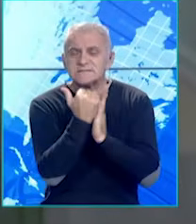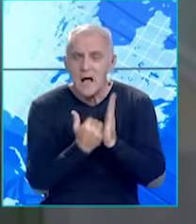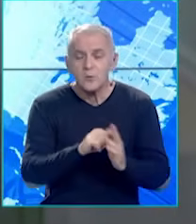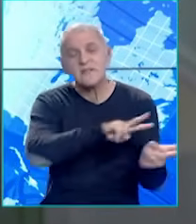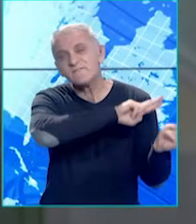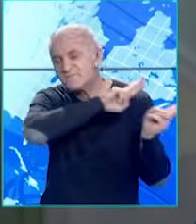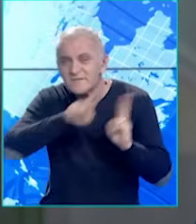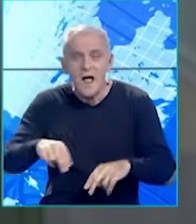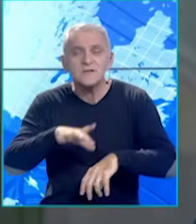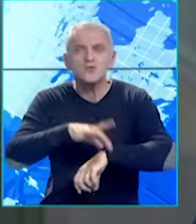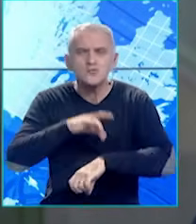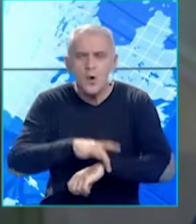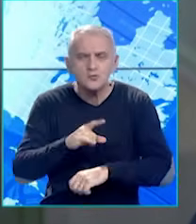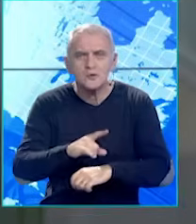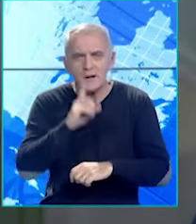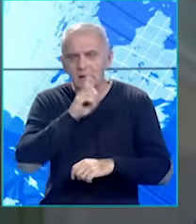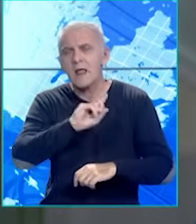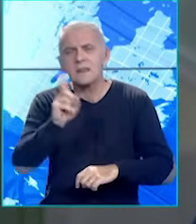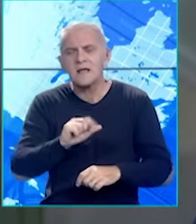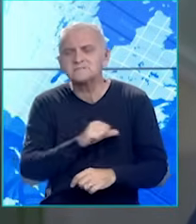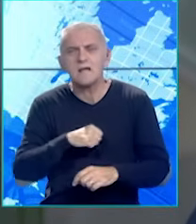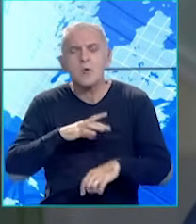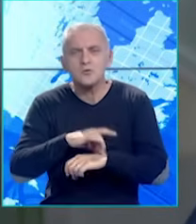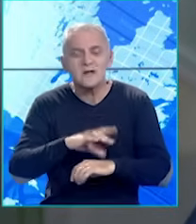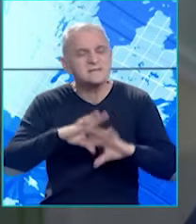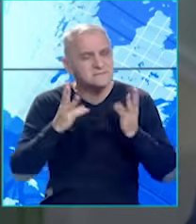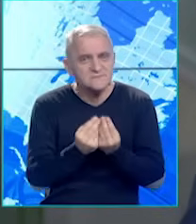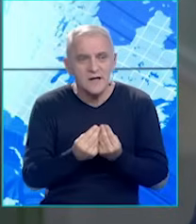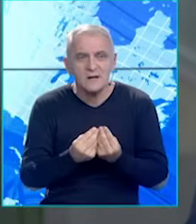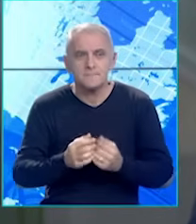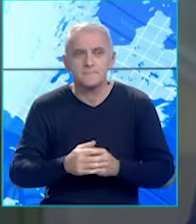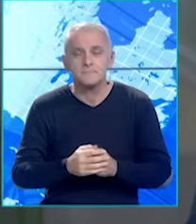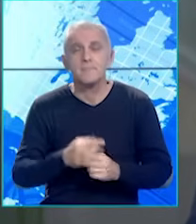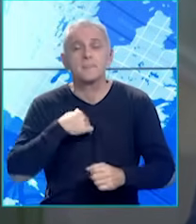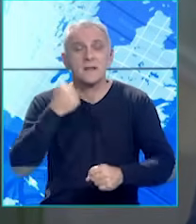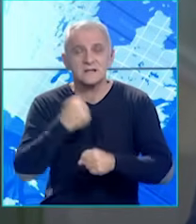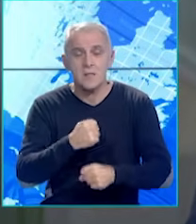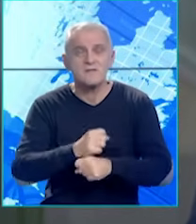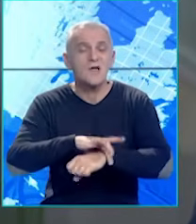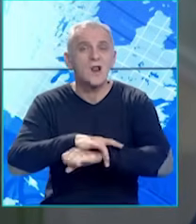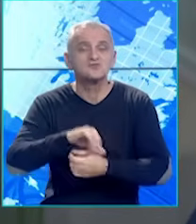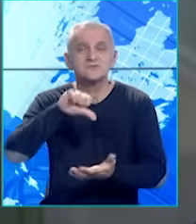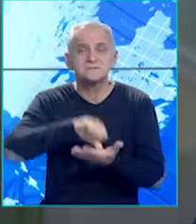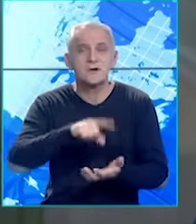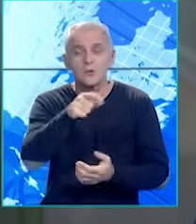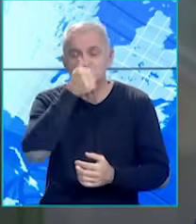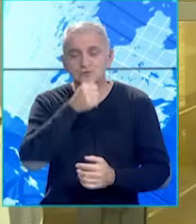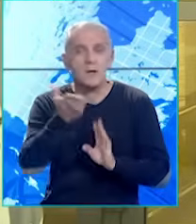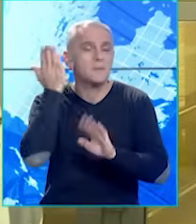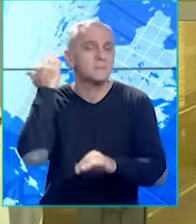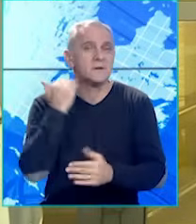sve ljekare, ne samo ljekare, medicinsko osoblje, sve da napravimo klinički centar ono što je nekad